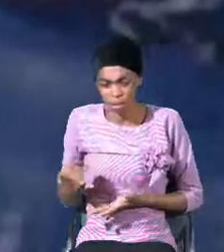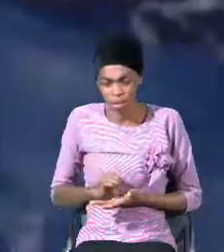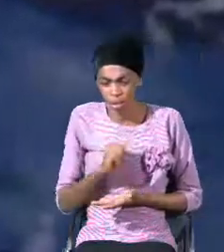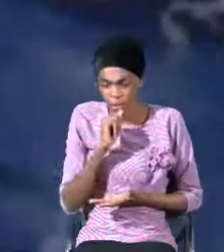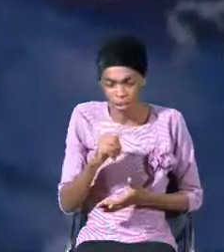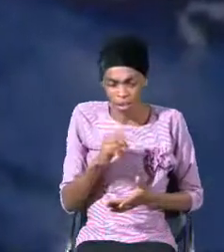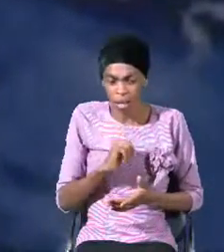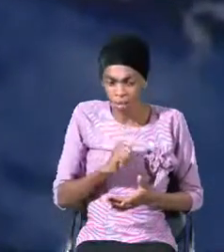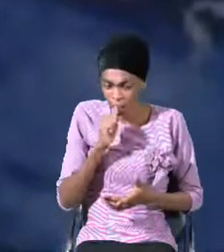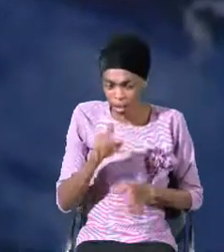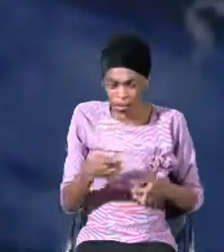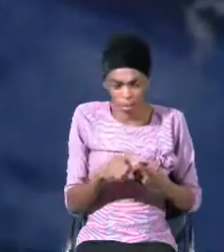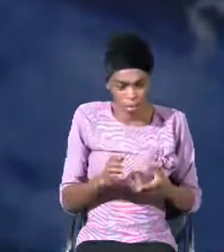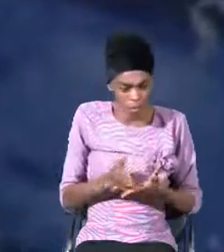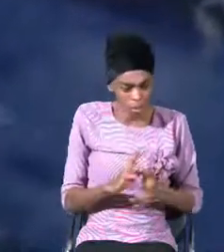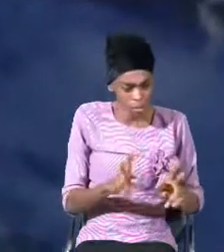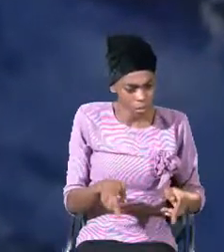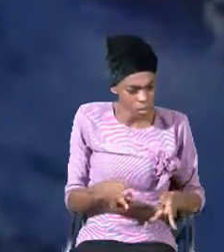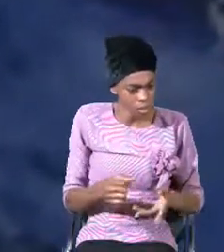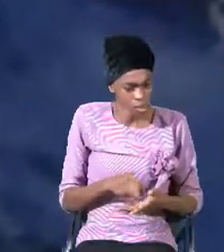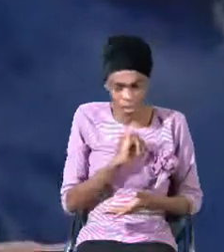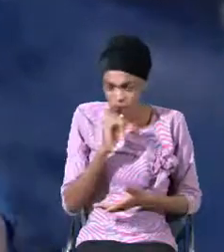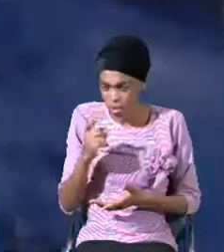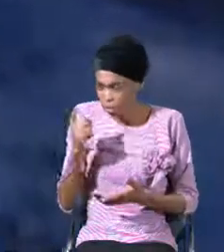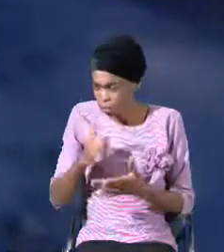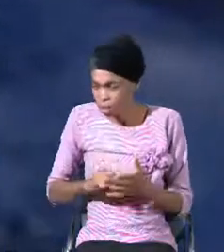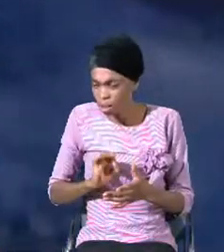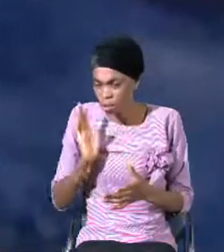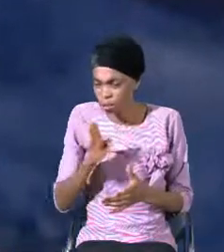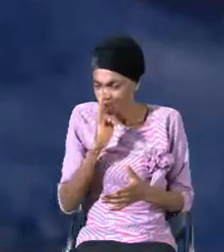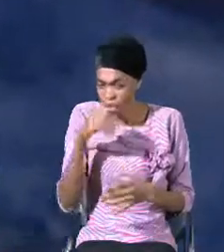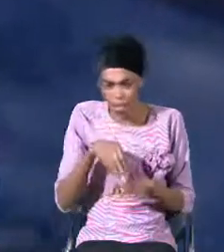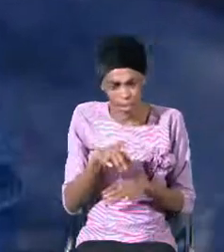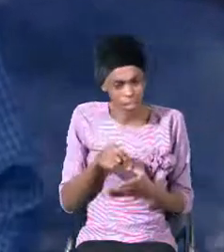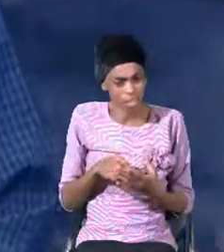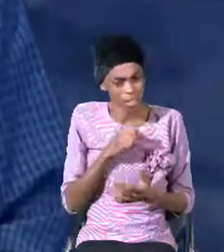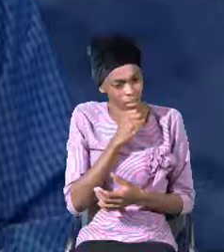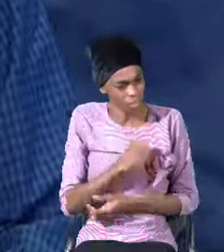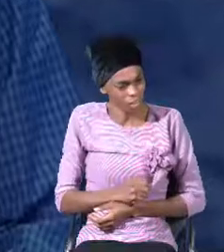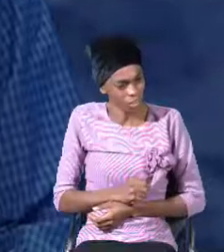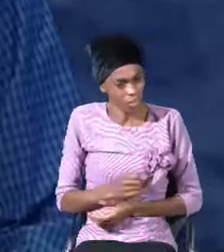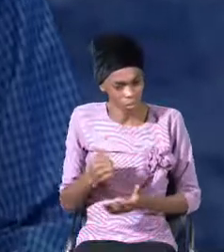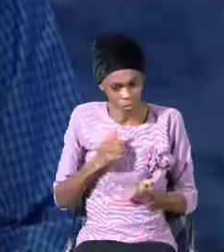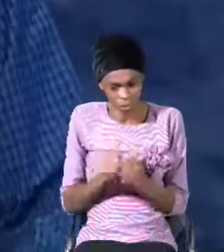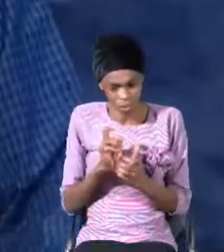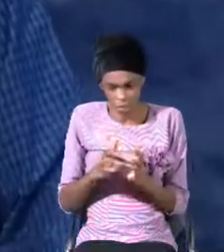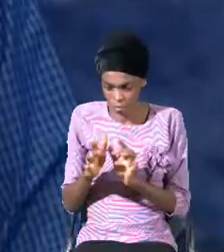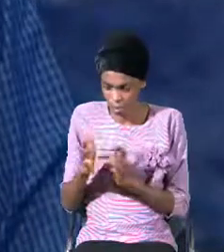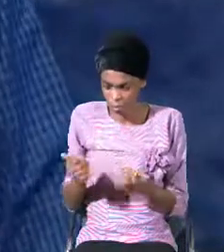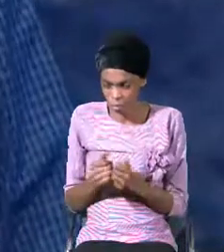suis dans la bonne voie? Est-ce que c'est ce que je devais être à cet âge-là, avec la Bible dans ma